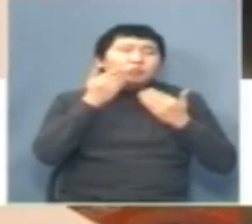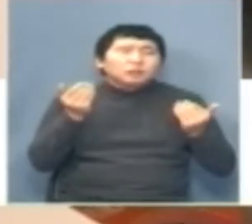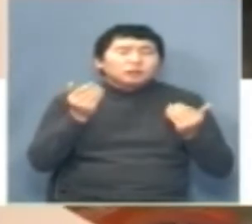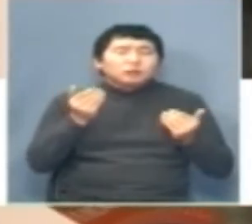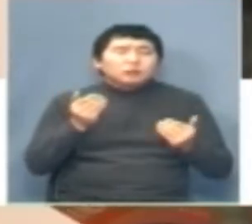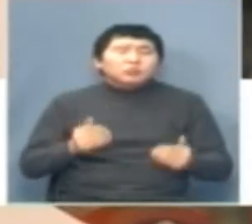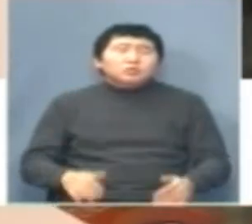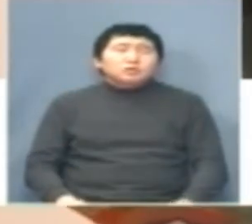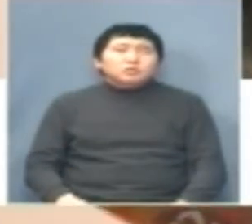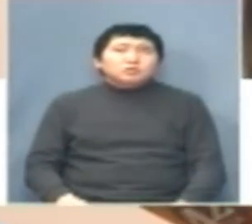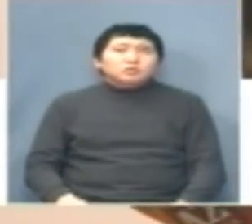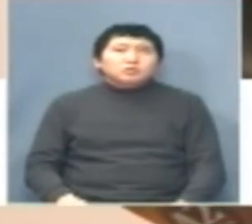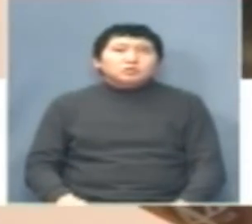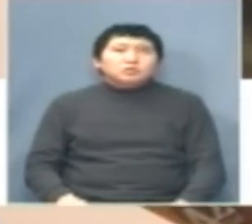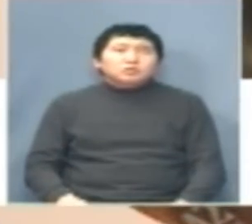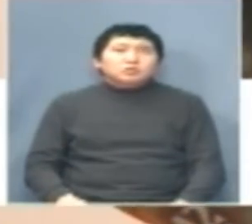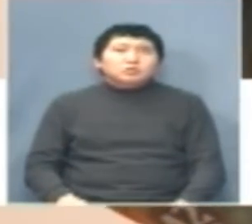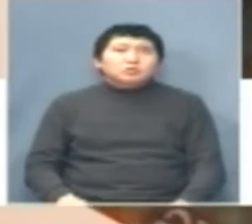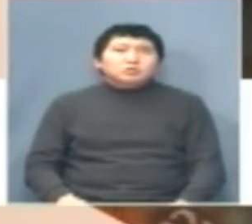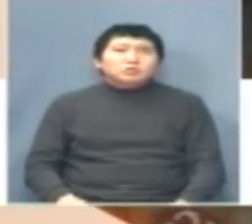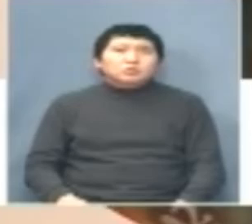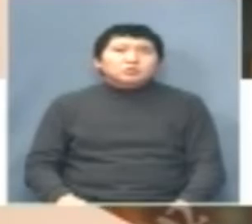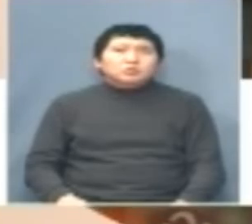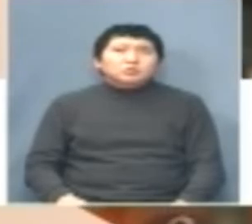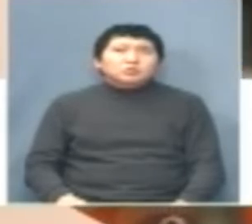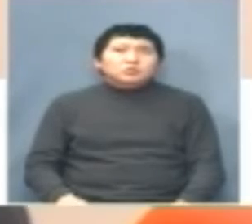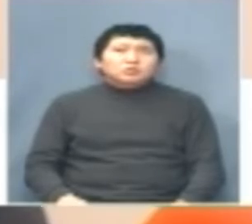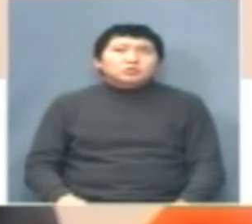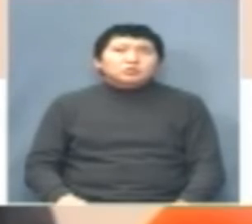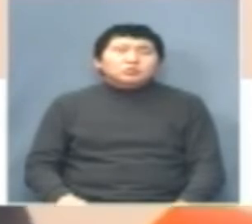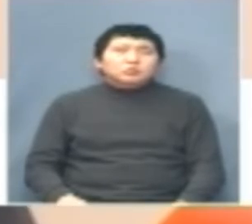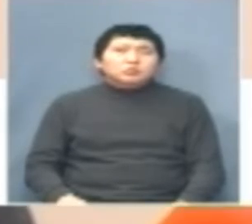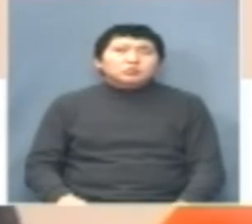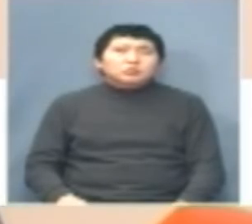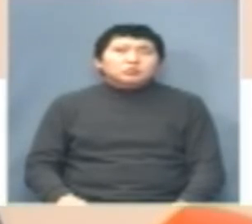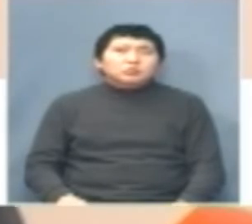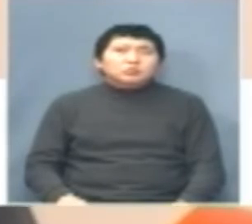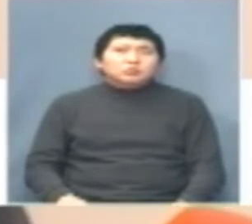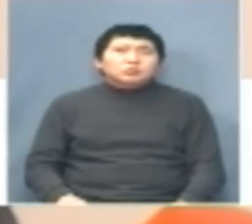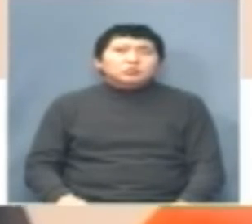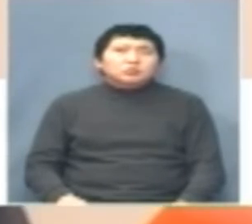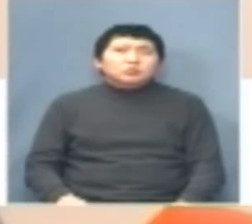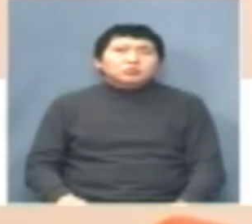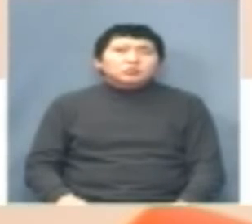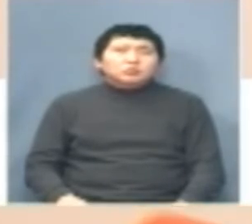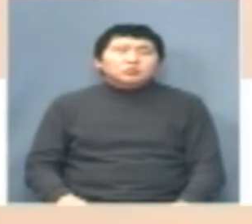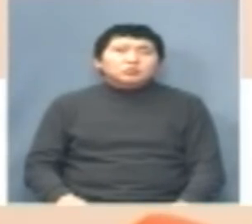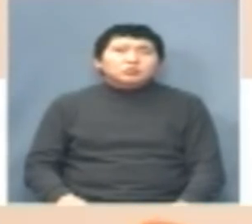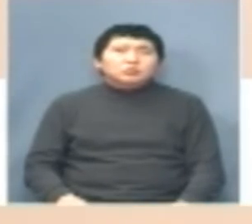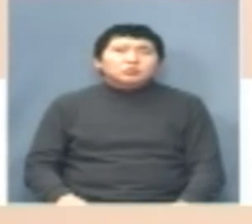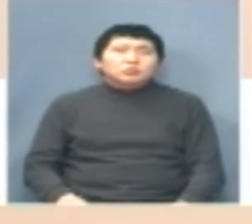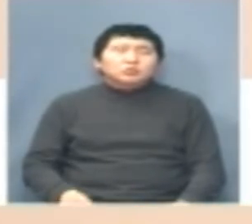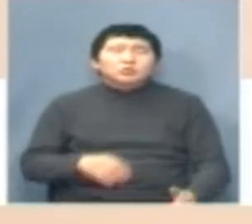мына тағы да айтып отырмын, кеден өткен кезде, салық төлеген кезде сол салада істейтін жауапты